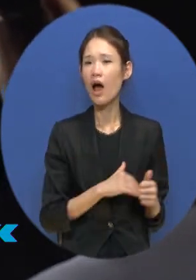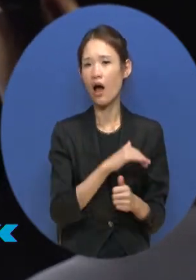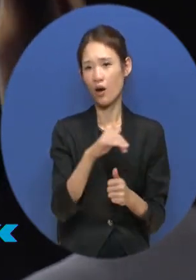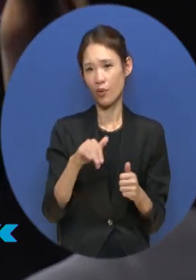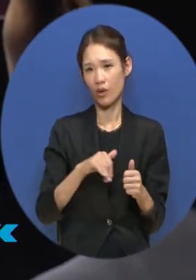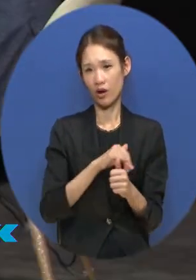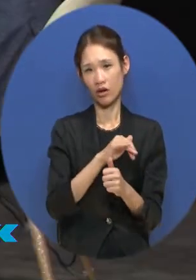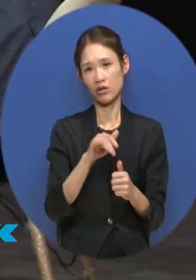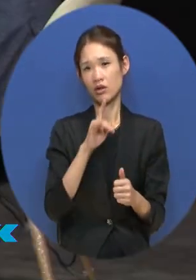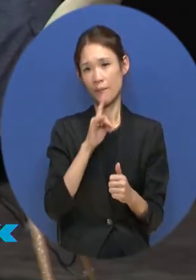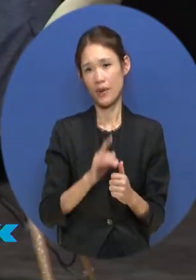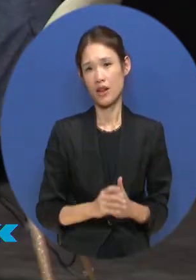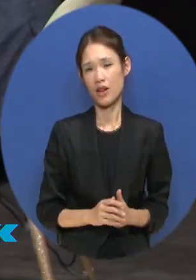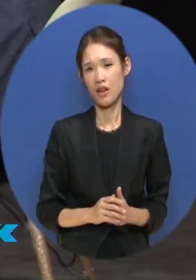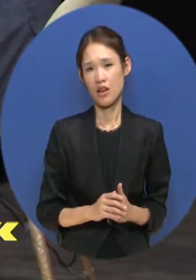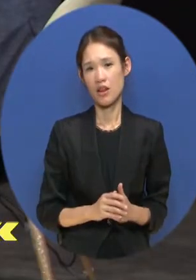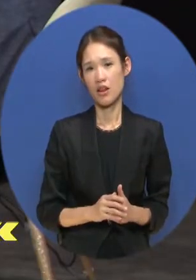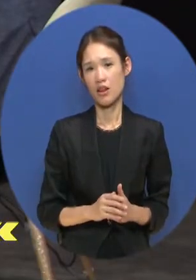수가 있겠습니다.